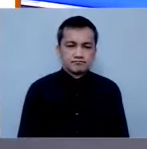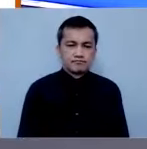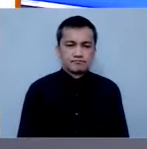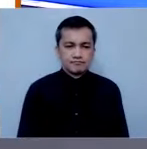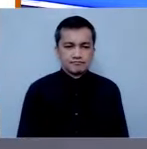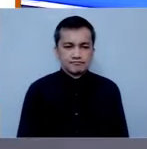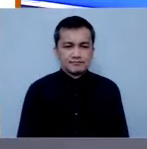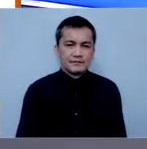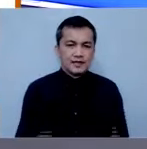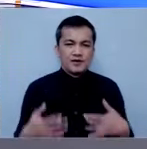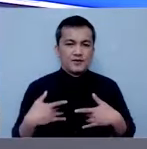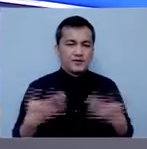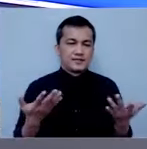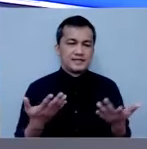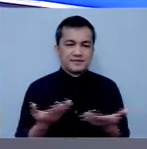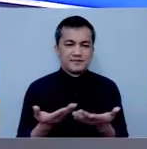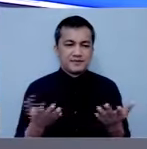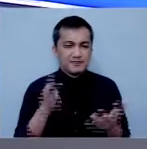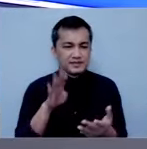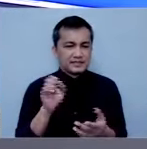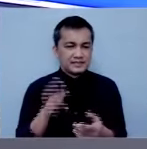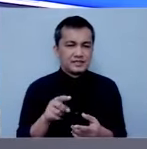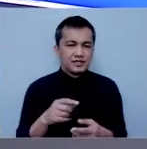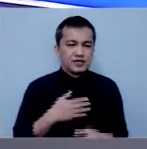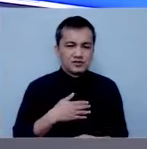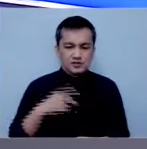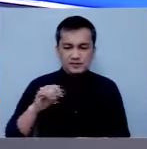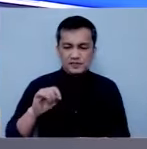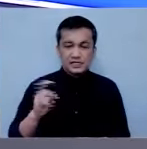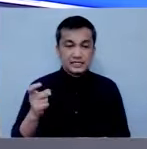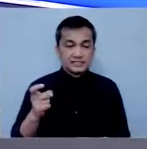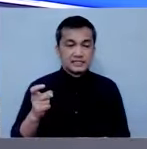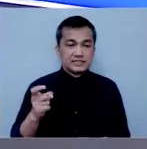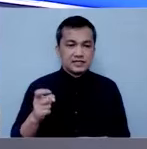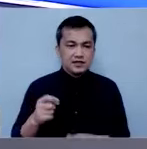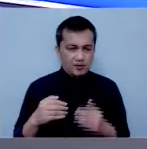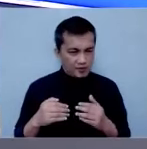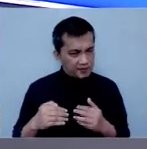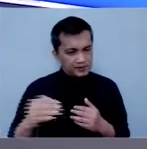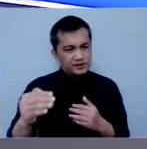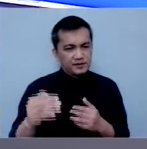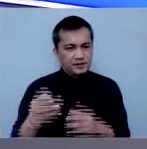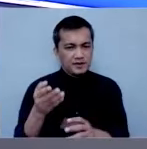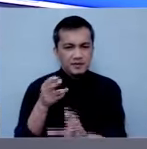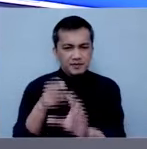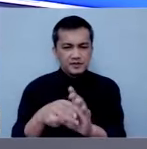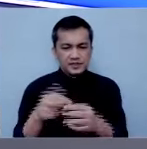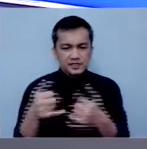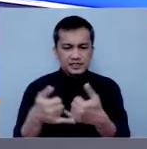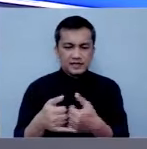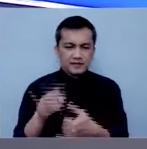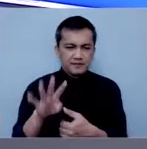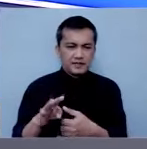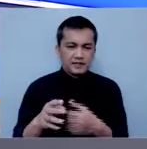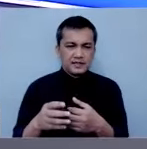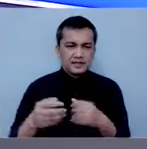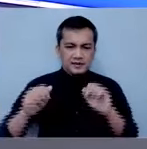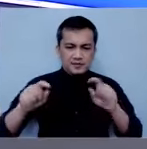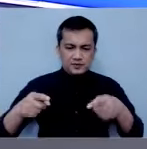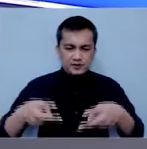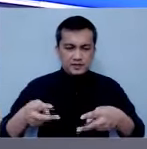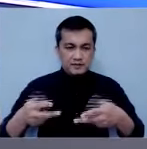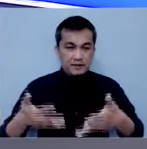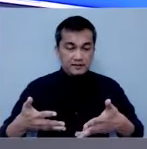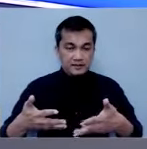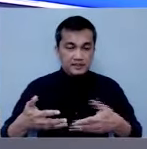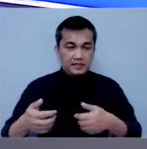What's up mga kapatid? Gusto ituloy ng Phoenix Fuel Masters ang kanilang momentum. Papasok ng Game 4 ng kanilang Best of 5 semi-series